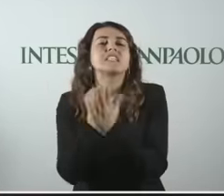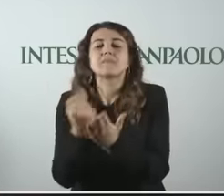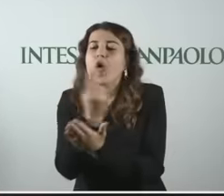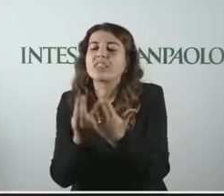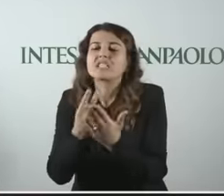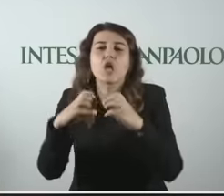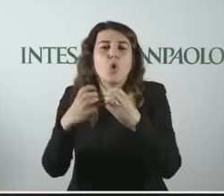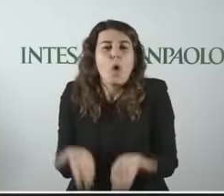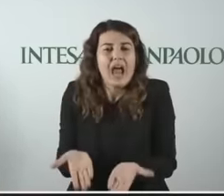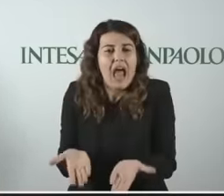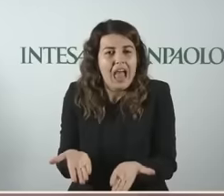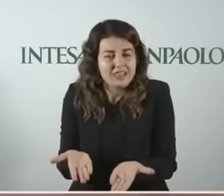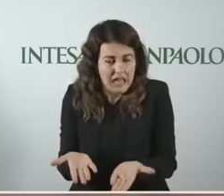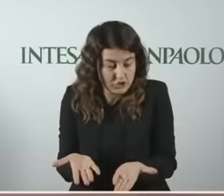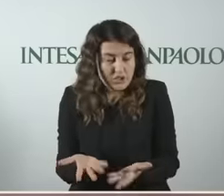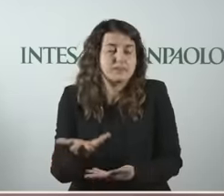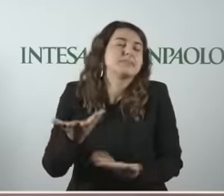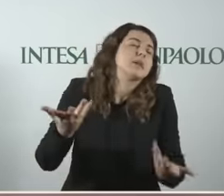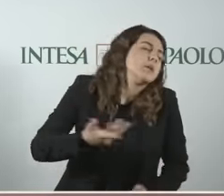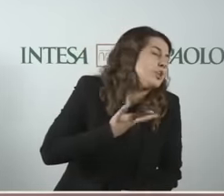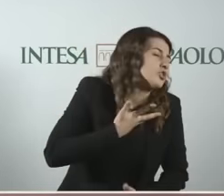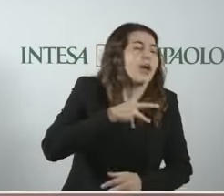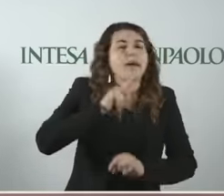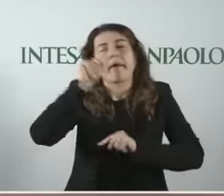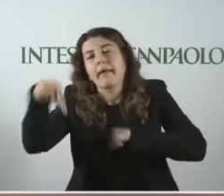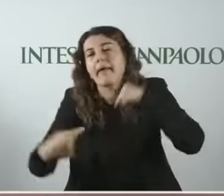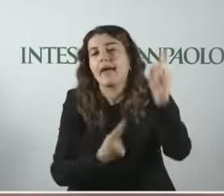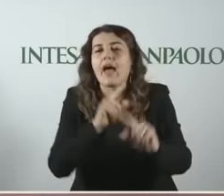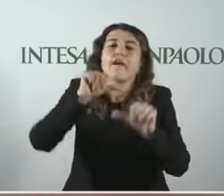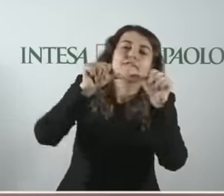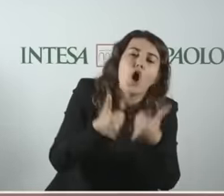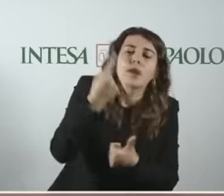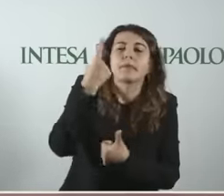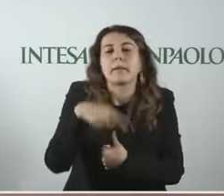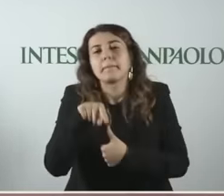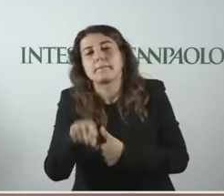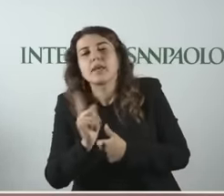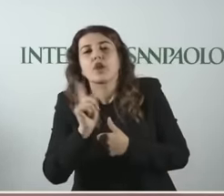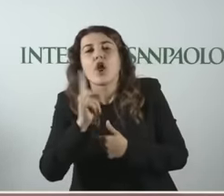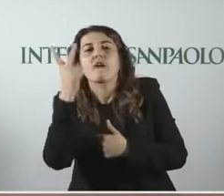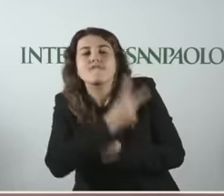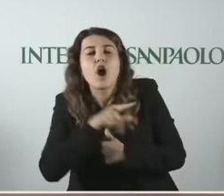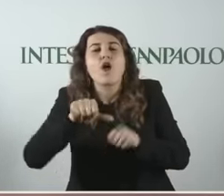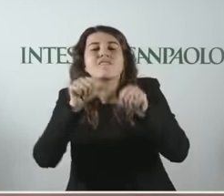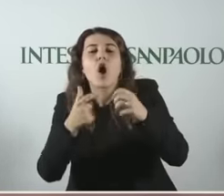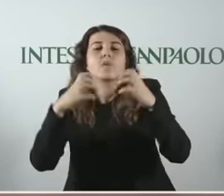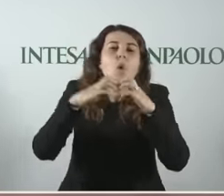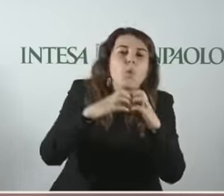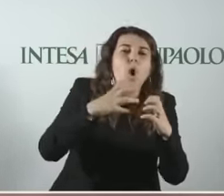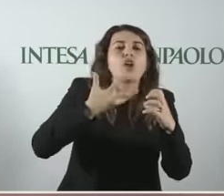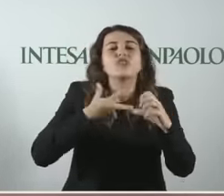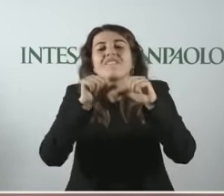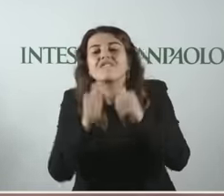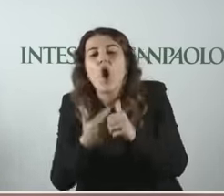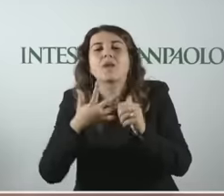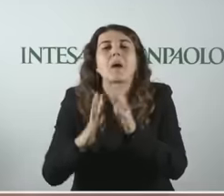cuore poi ci sono tutte delle speculazioni sul fatto che quella forma lì è anche la forma di una certa pianta il